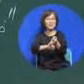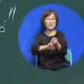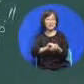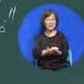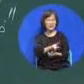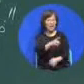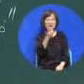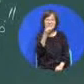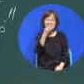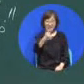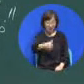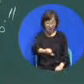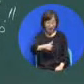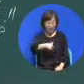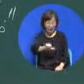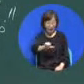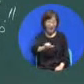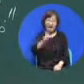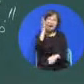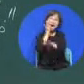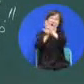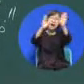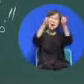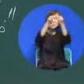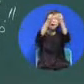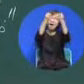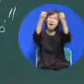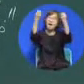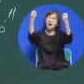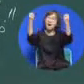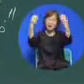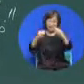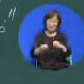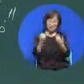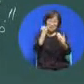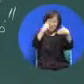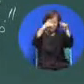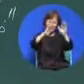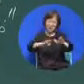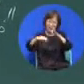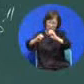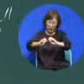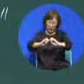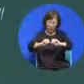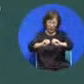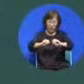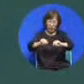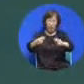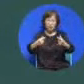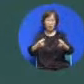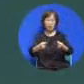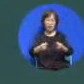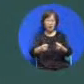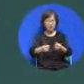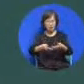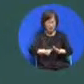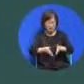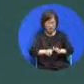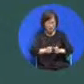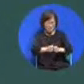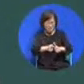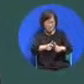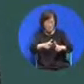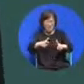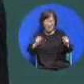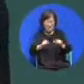씨가 하늘의 별처럼 땅의 모래처럼 될 것이다. And your seed, your offspring will be as numerous as the stars in